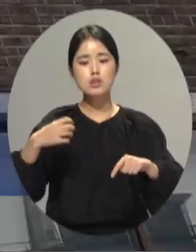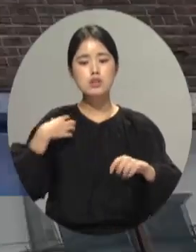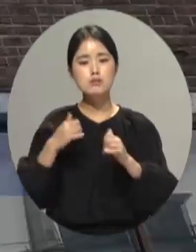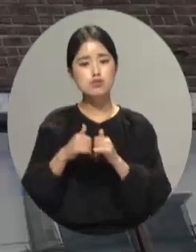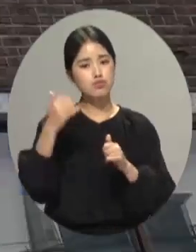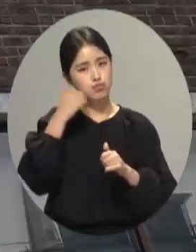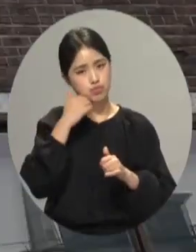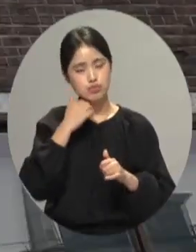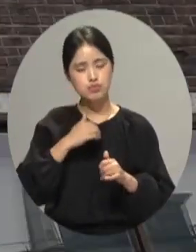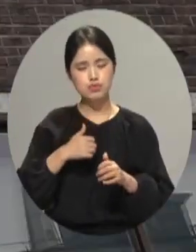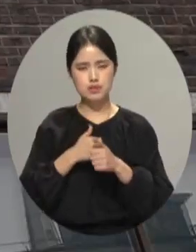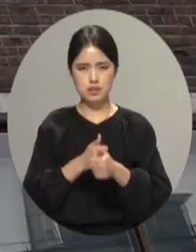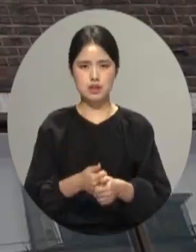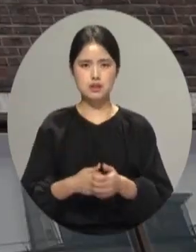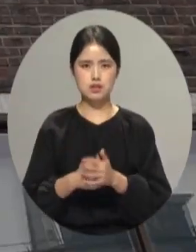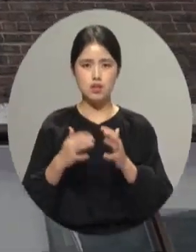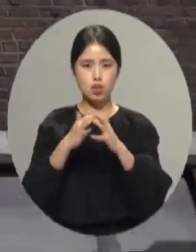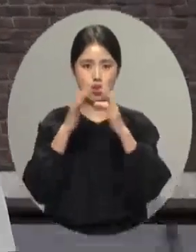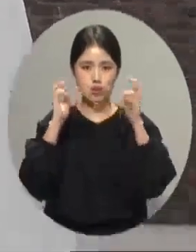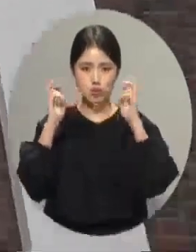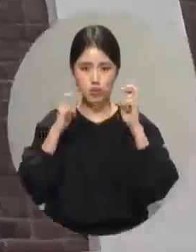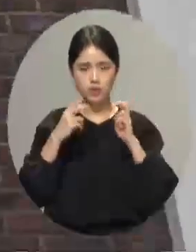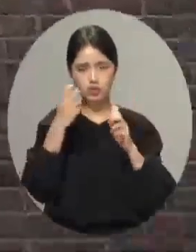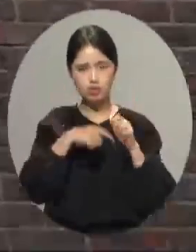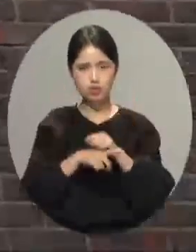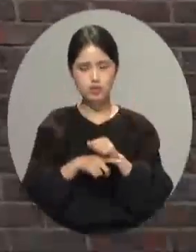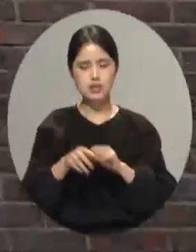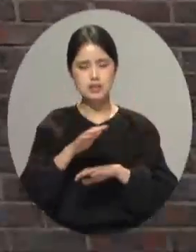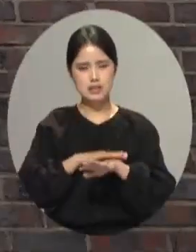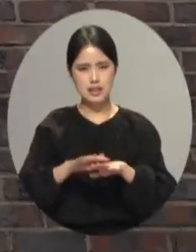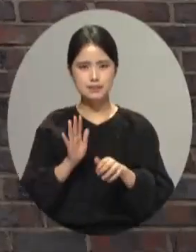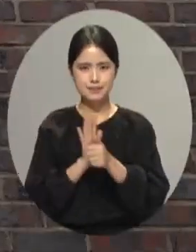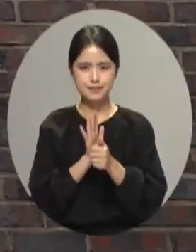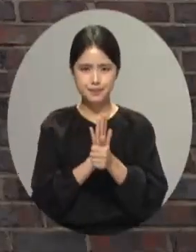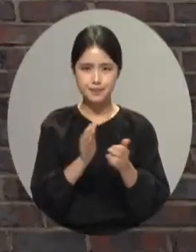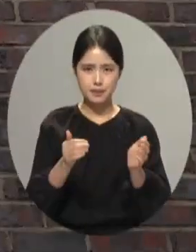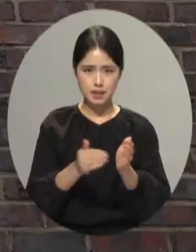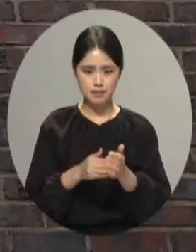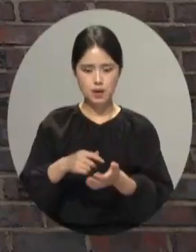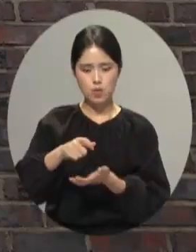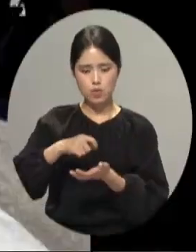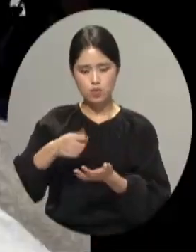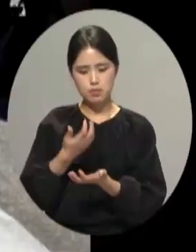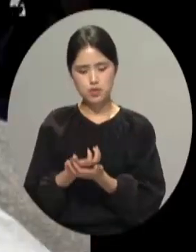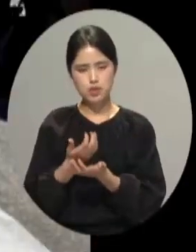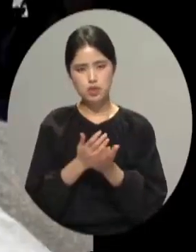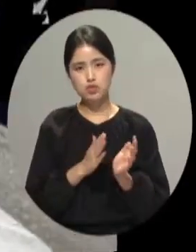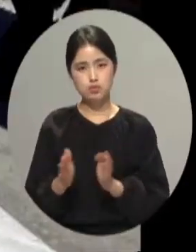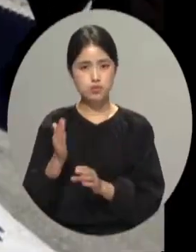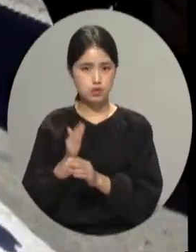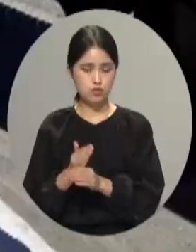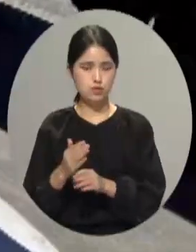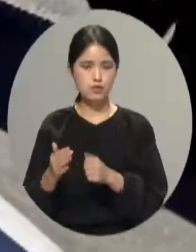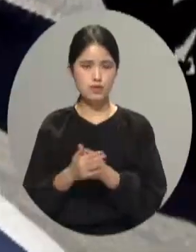보고. 건설사 측은 수사에 성실하게 협조해왔고 소명자료를 준비 중이라고만 밝혔을 뿐